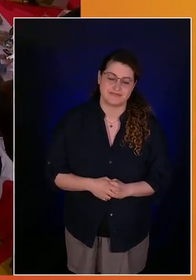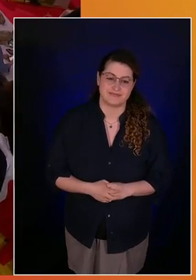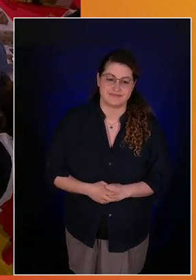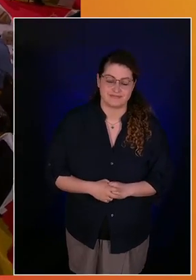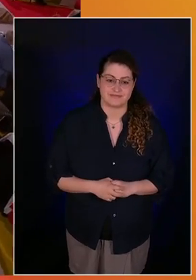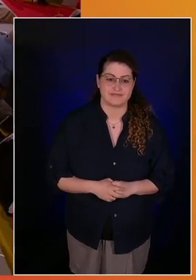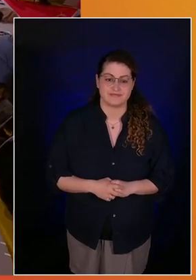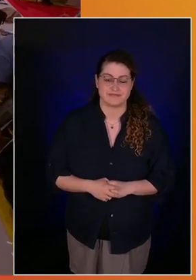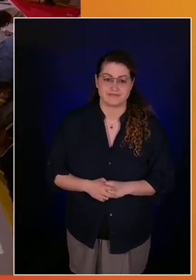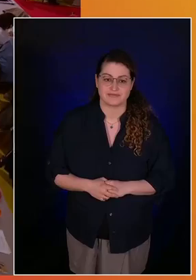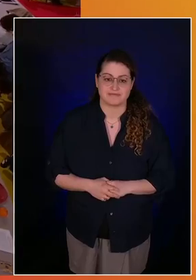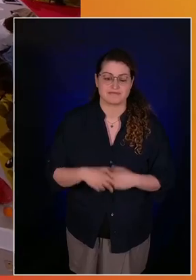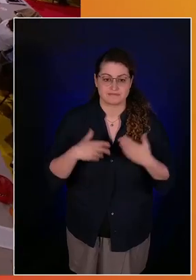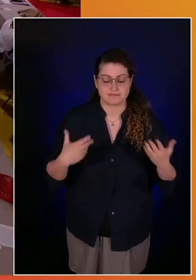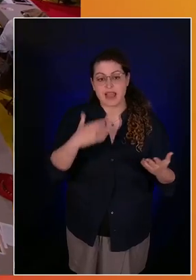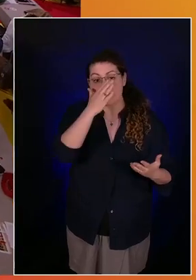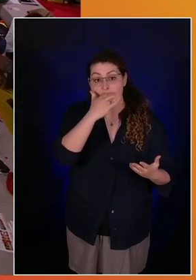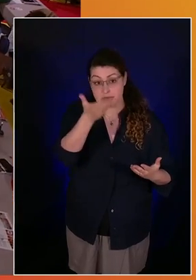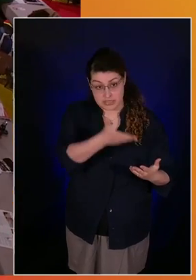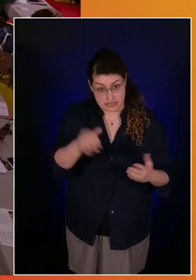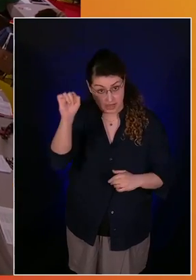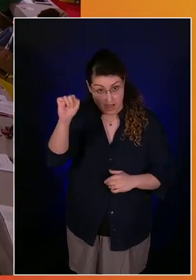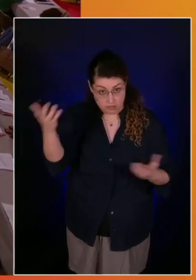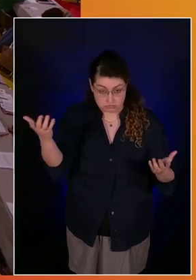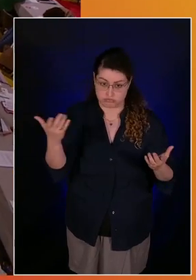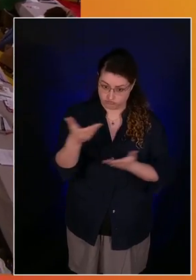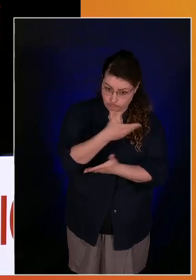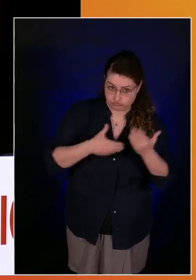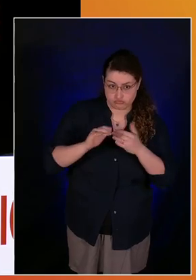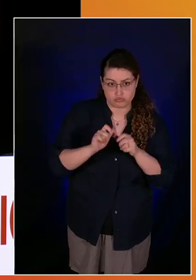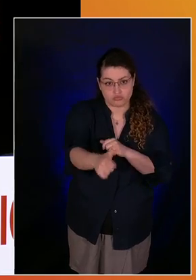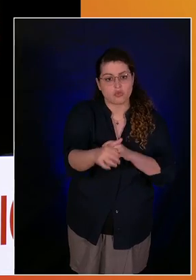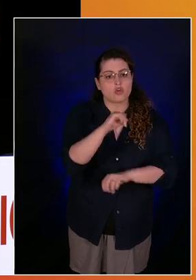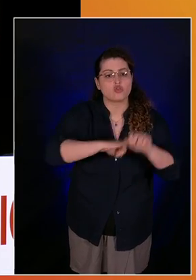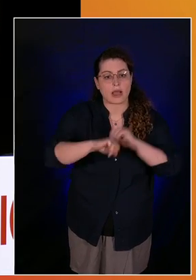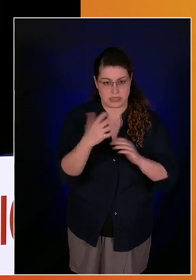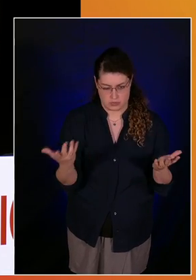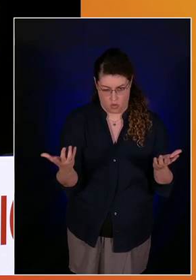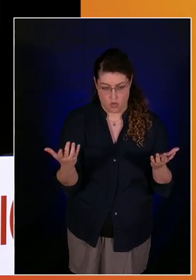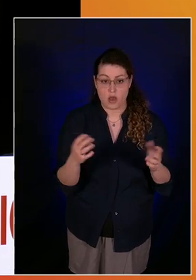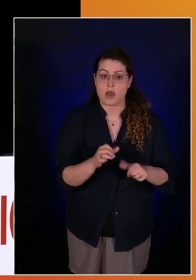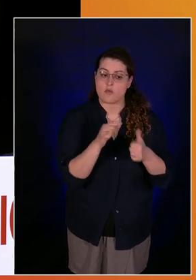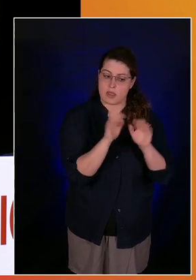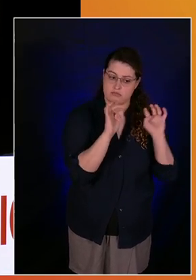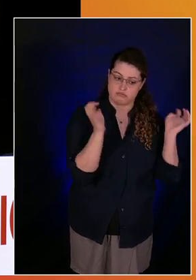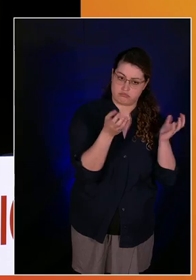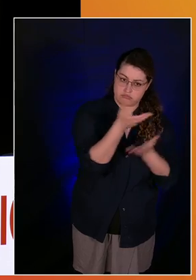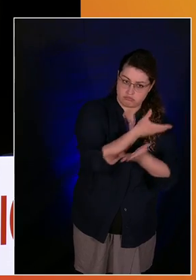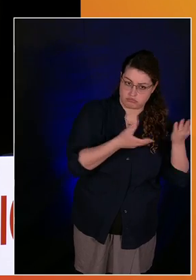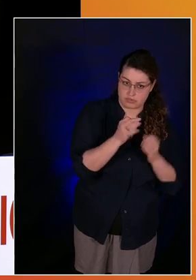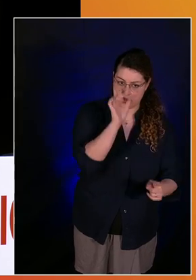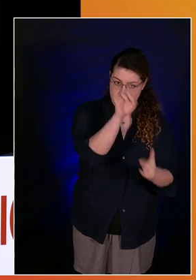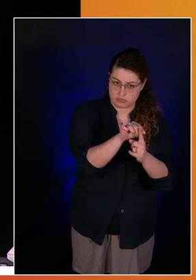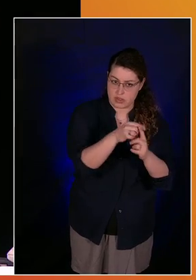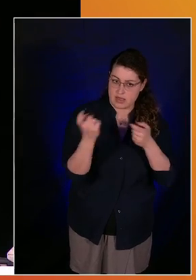aussi donc cet après-midi mes camarades les travaux se déroulent comme sui nous avons donc une table ronde sur la question des syndicats